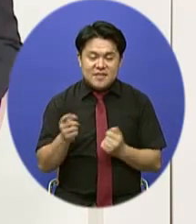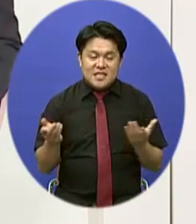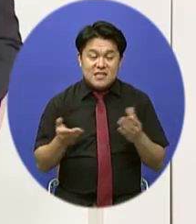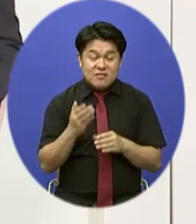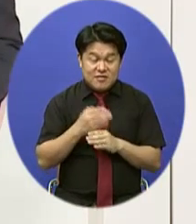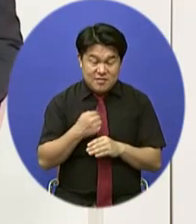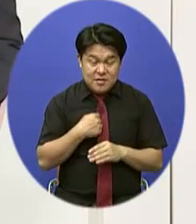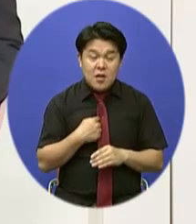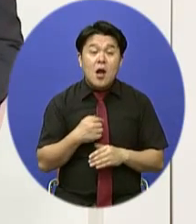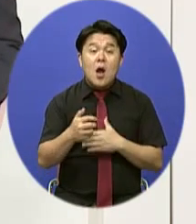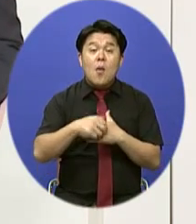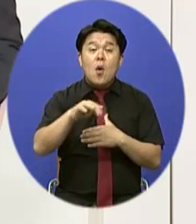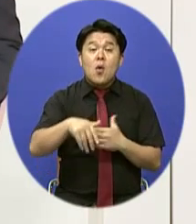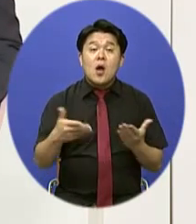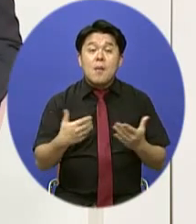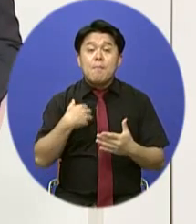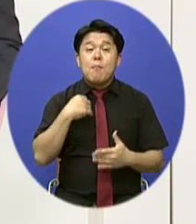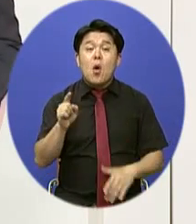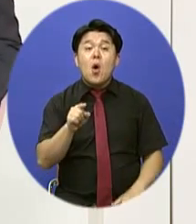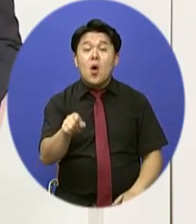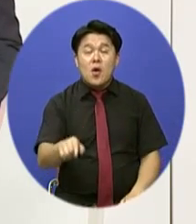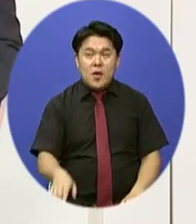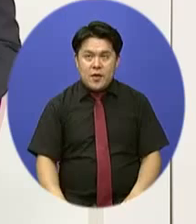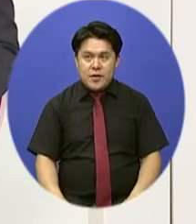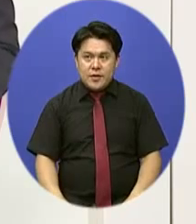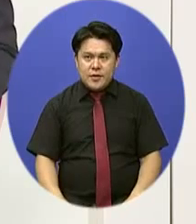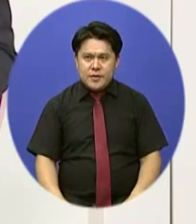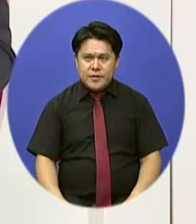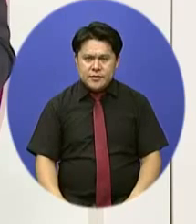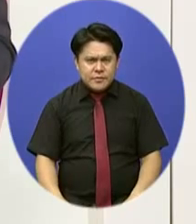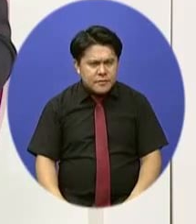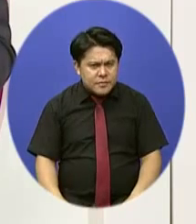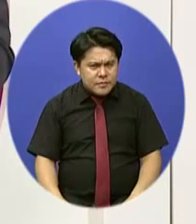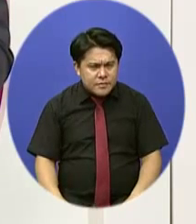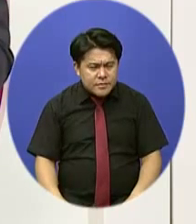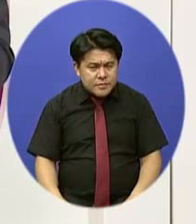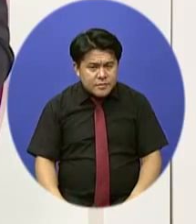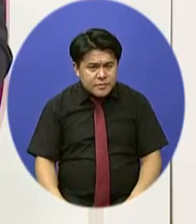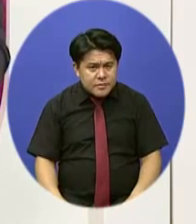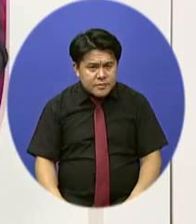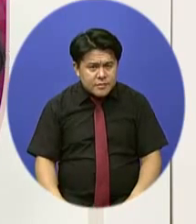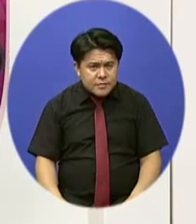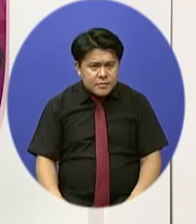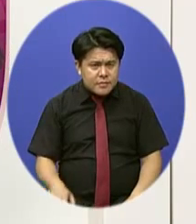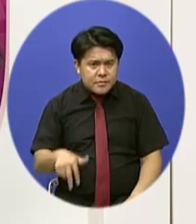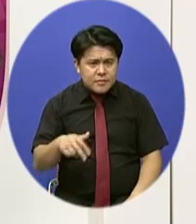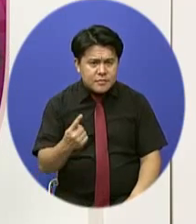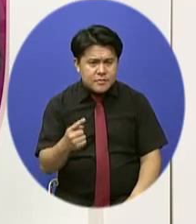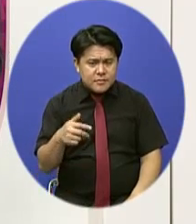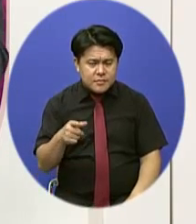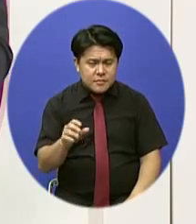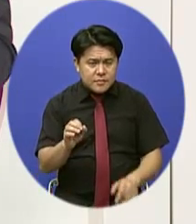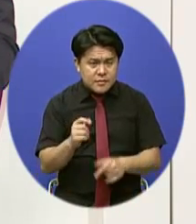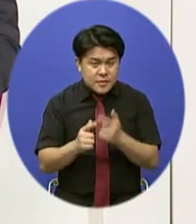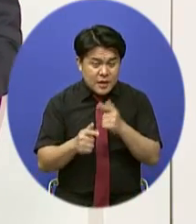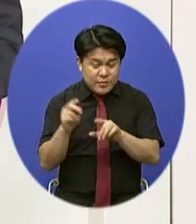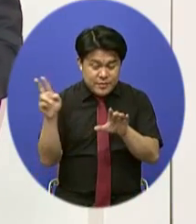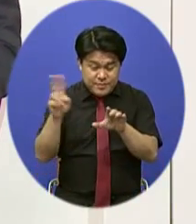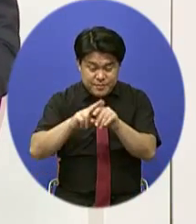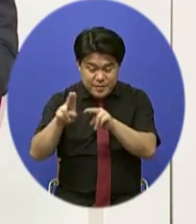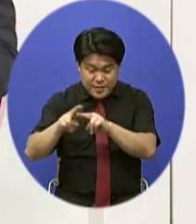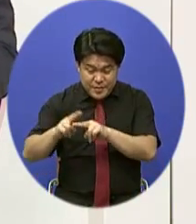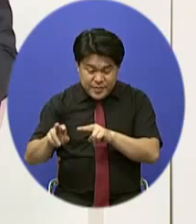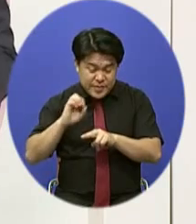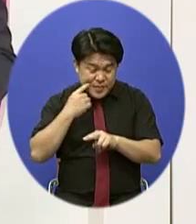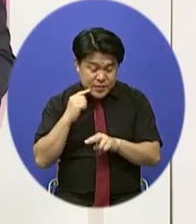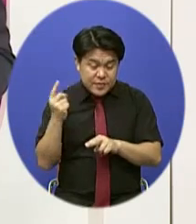있어요. 병원에서 어떤 일 하세요? 조경도 하고요. 네? 조경. 네, 예, 조경도 하고 꽃과